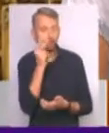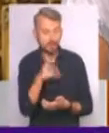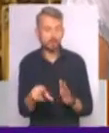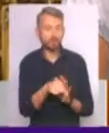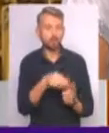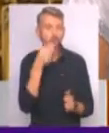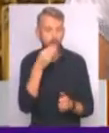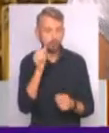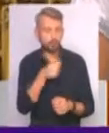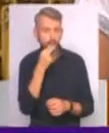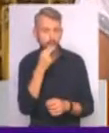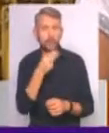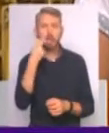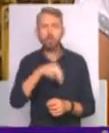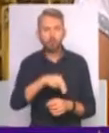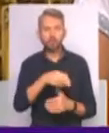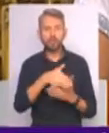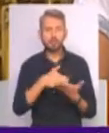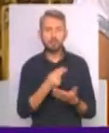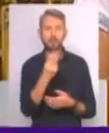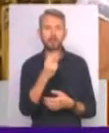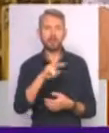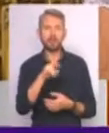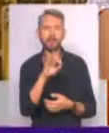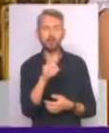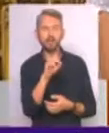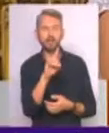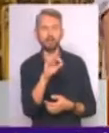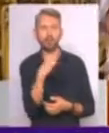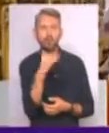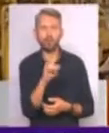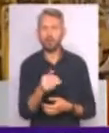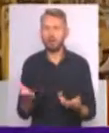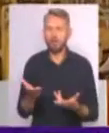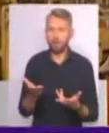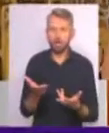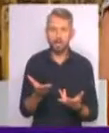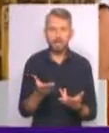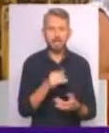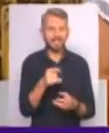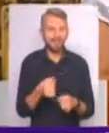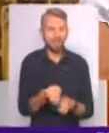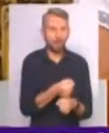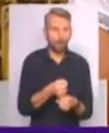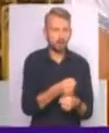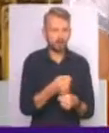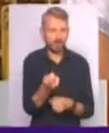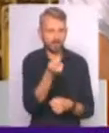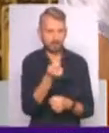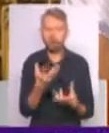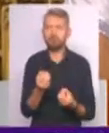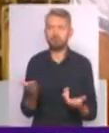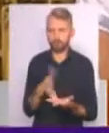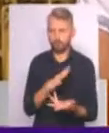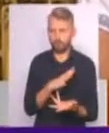Естественно, лучший хлеб – это цельнозерновой. То есть хлеб из молотого зерна. А ще який буває? Ще,